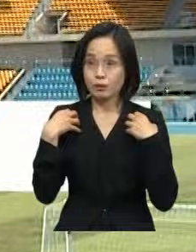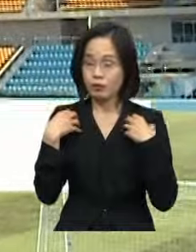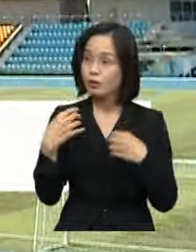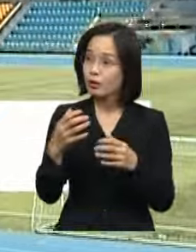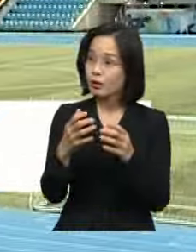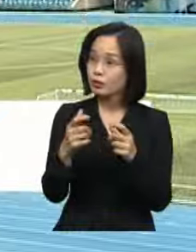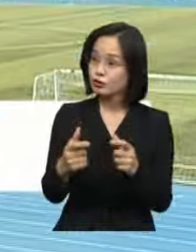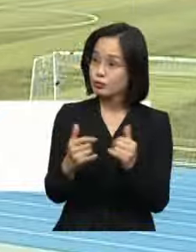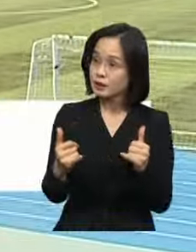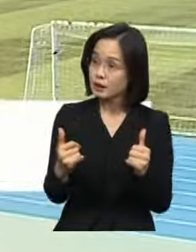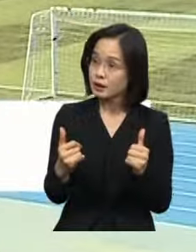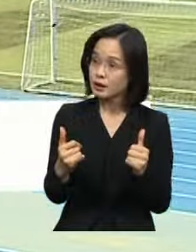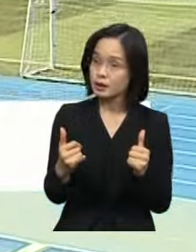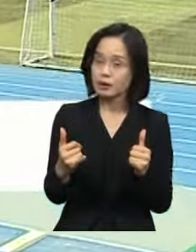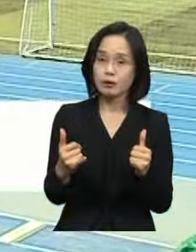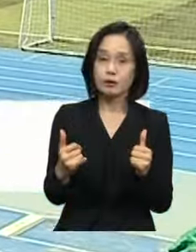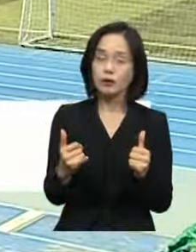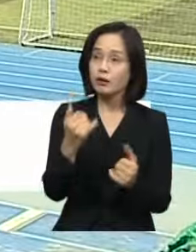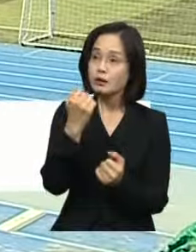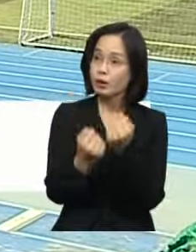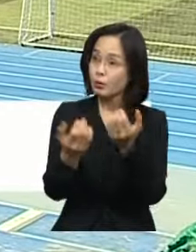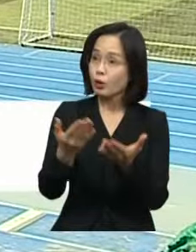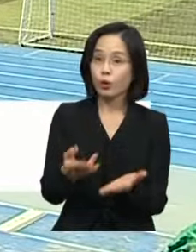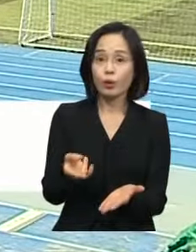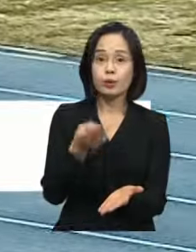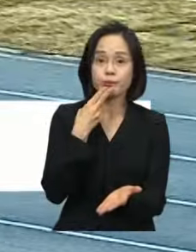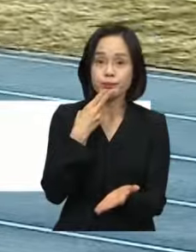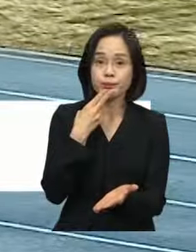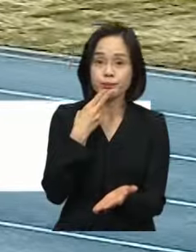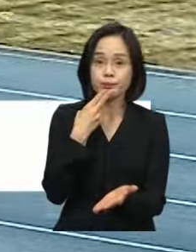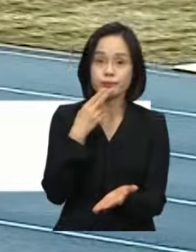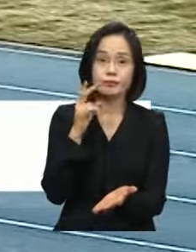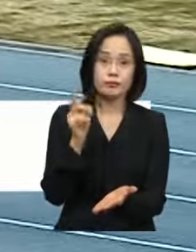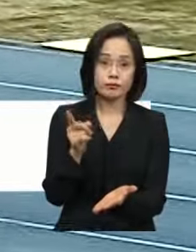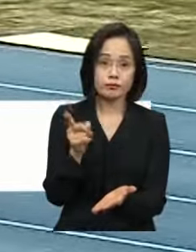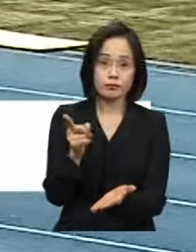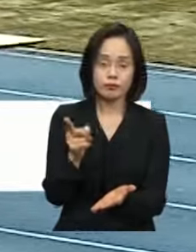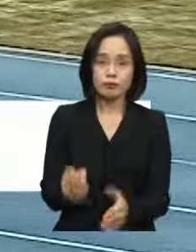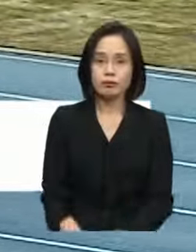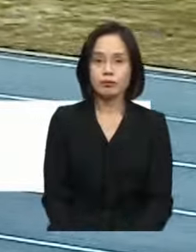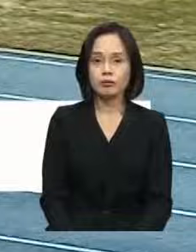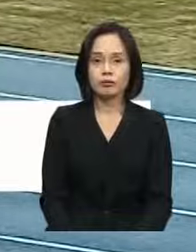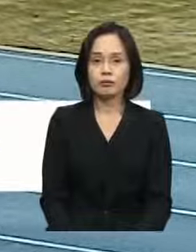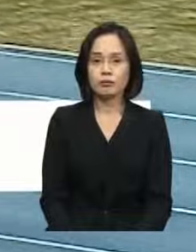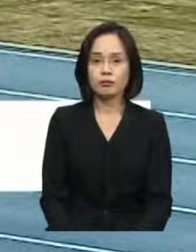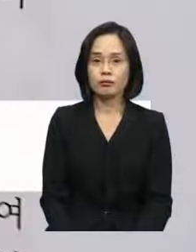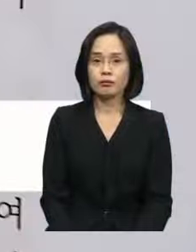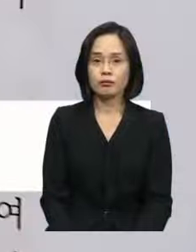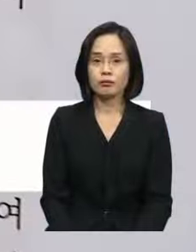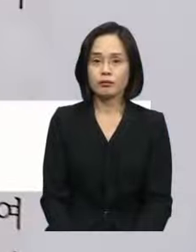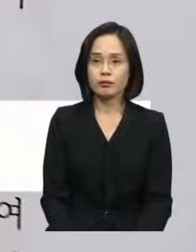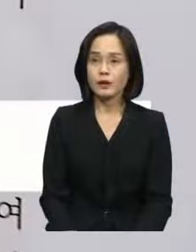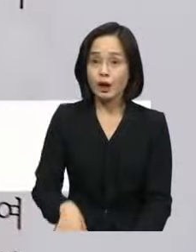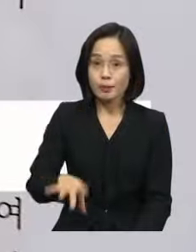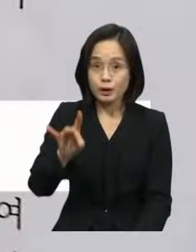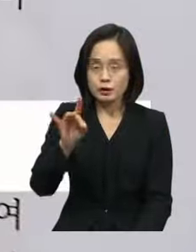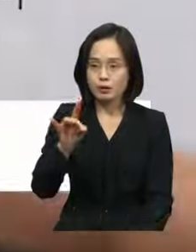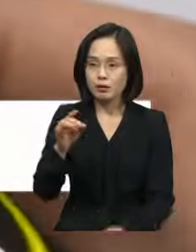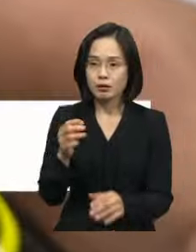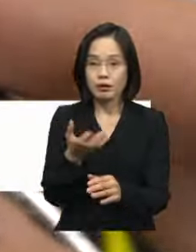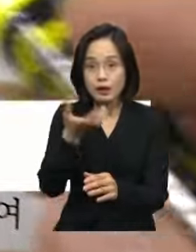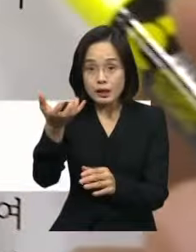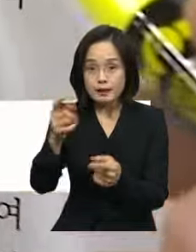어떠한 결과가 나오는지를 충분하게 주민들한테 알려야 되는데 그러지 않고 용역 조사가 먼저 나갔다는 거에